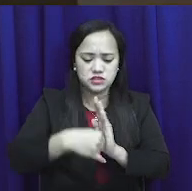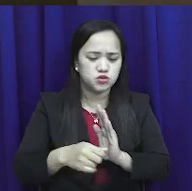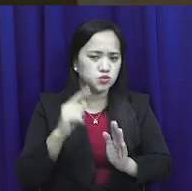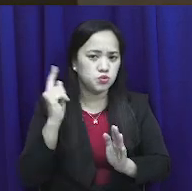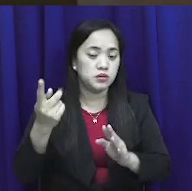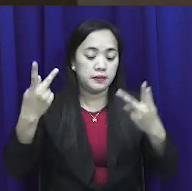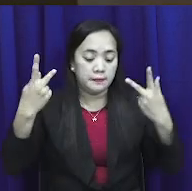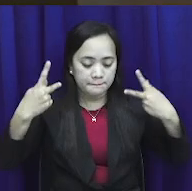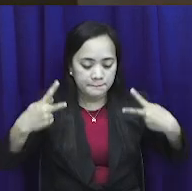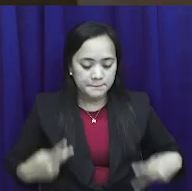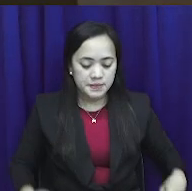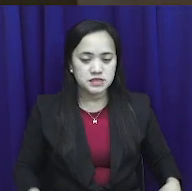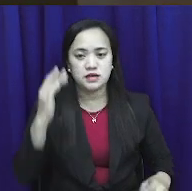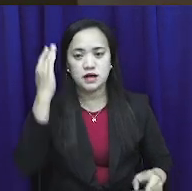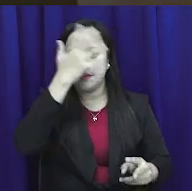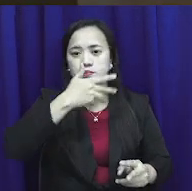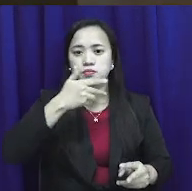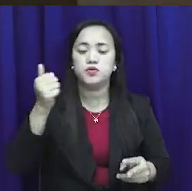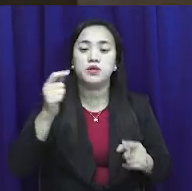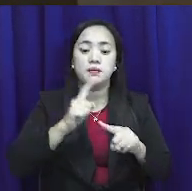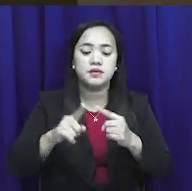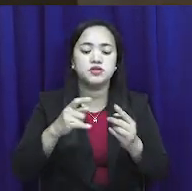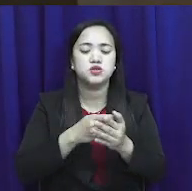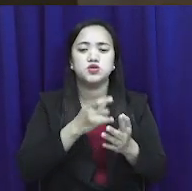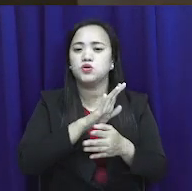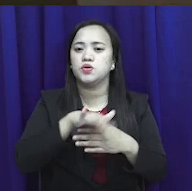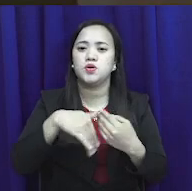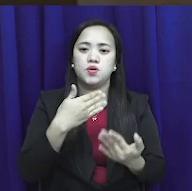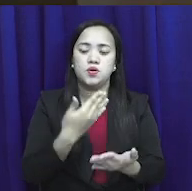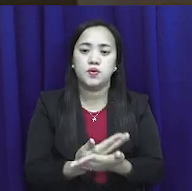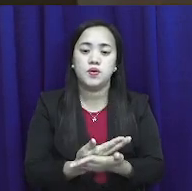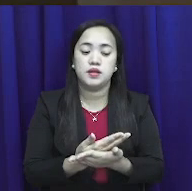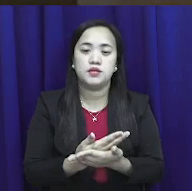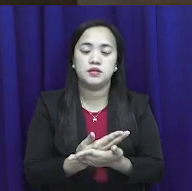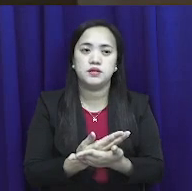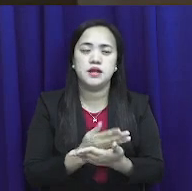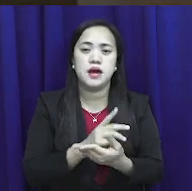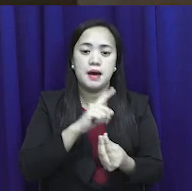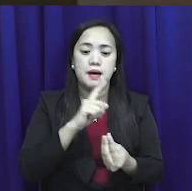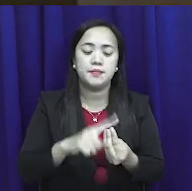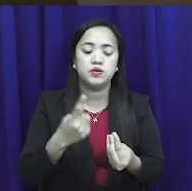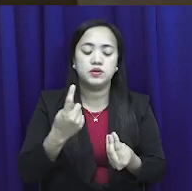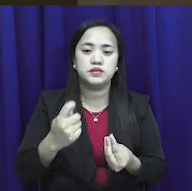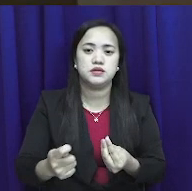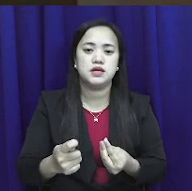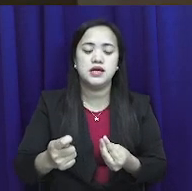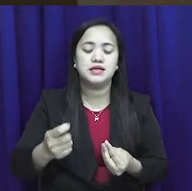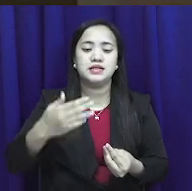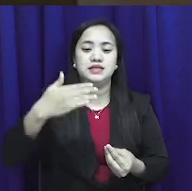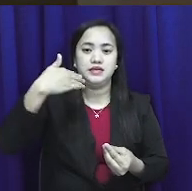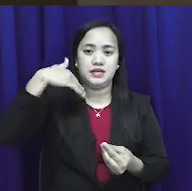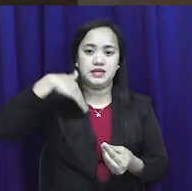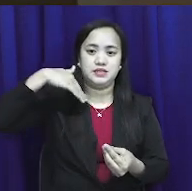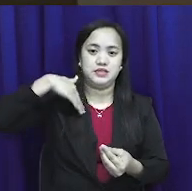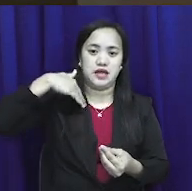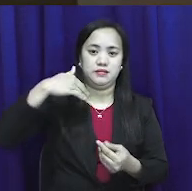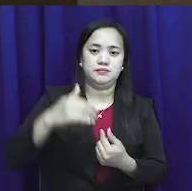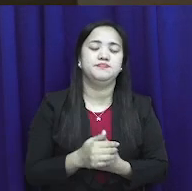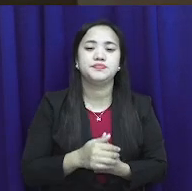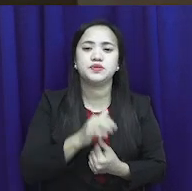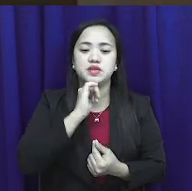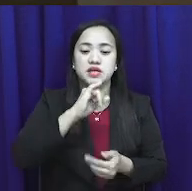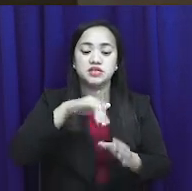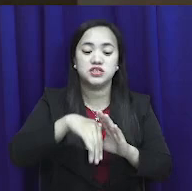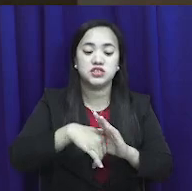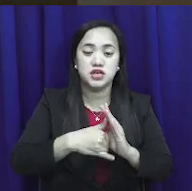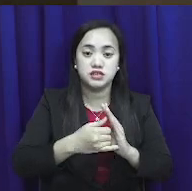dito ay yong beauty niya is inner Kaya nga siya tinawag na virtuous woman